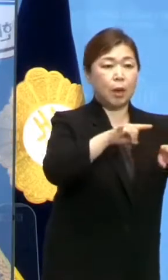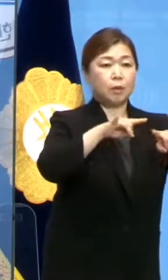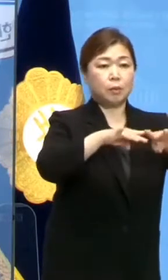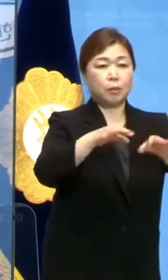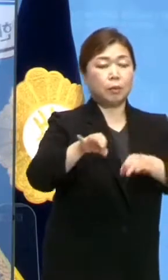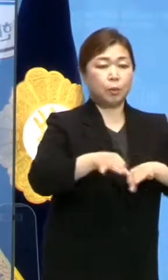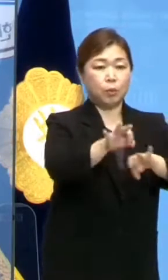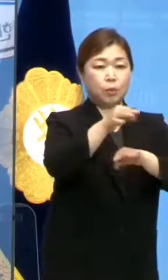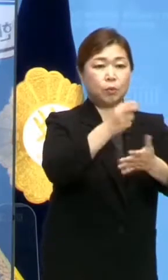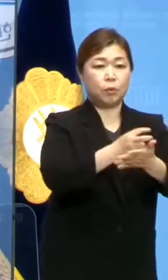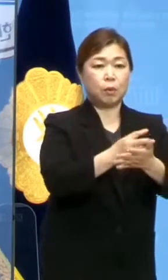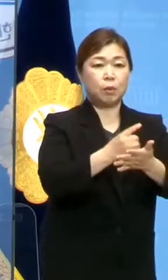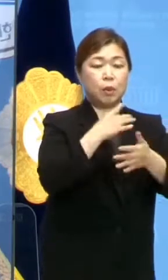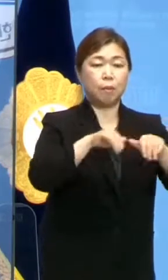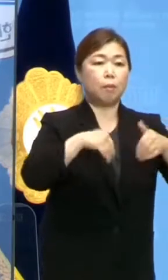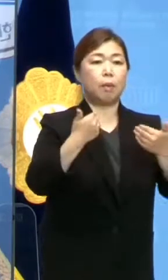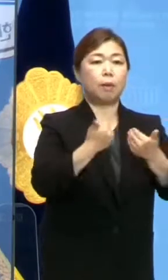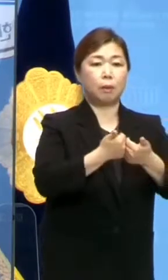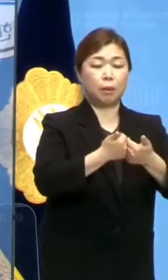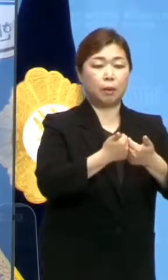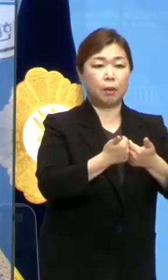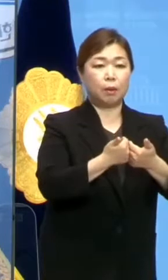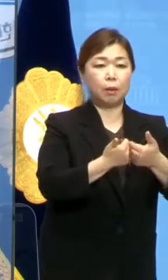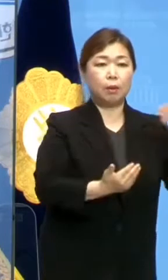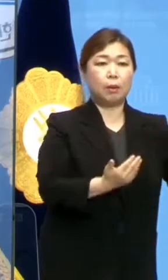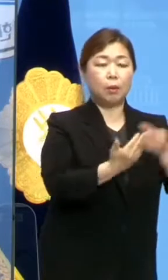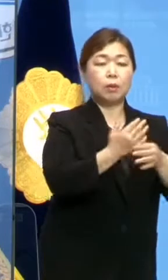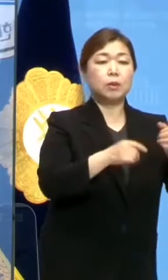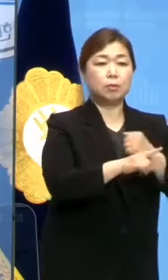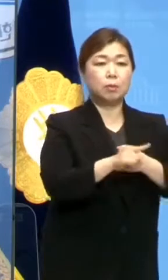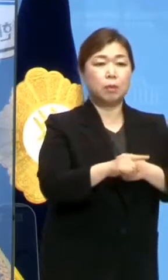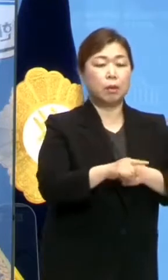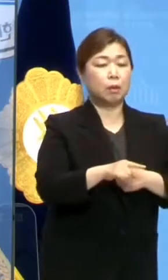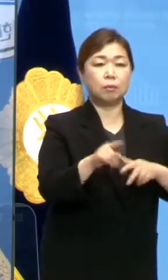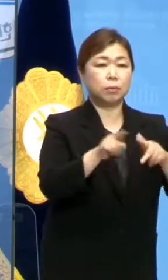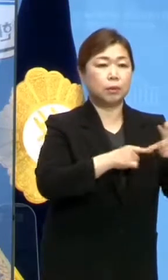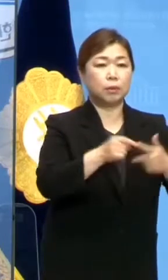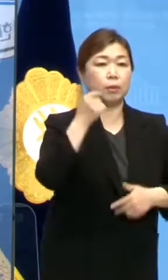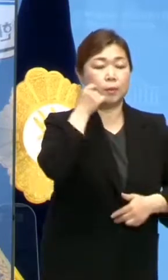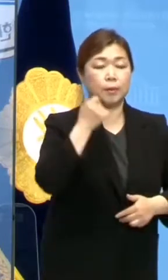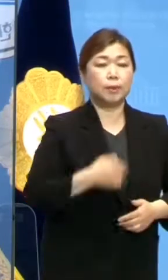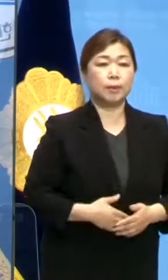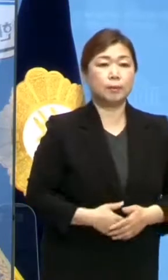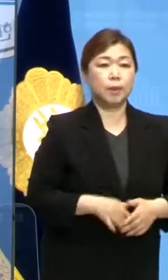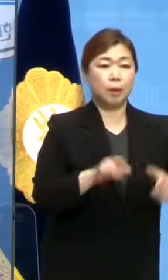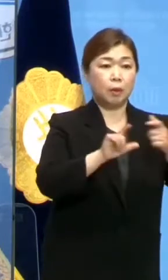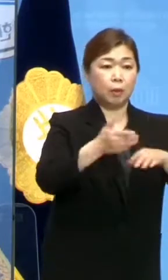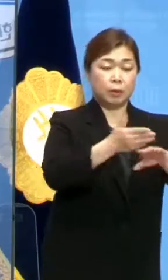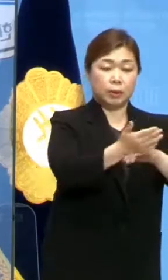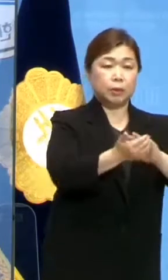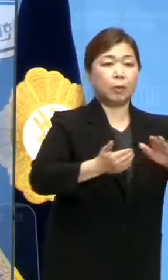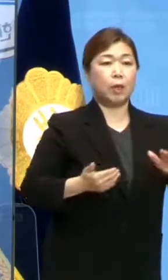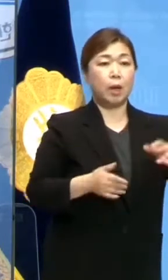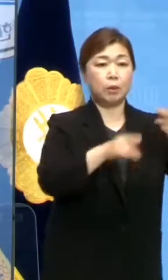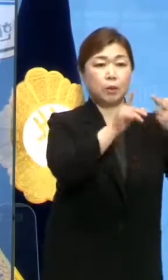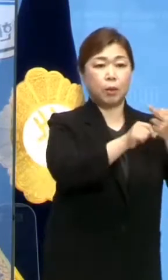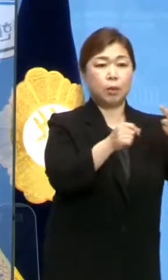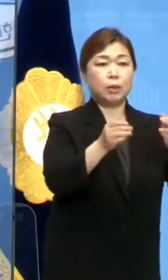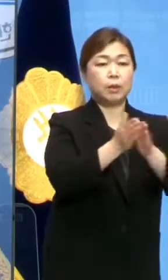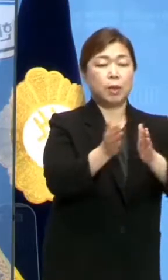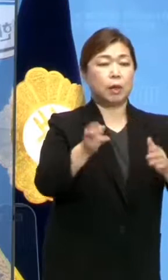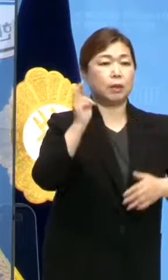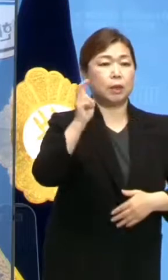규제만 역주행 하고 있는 이유를 납득하기 어렵습니다 더 늦기전에 12월 시행